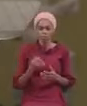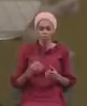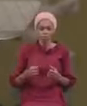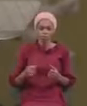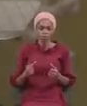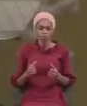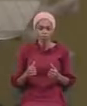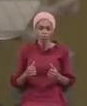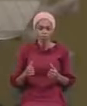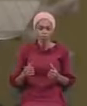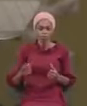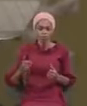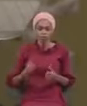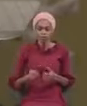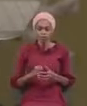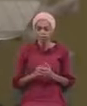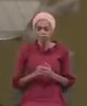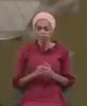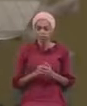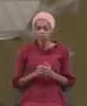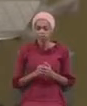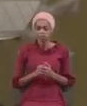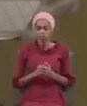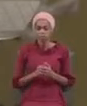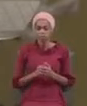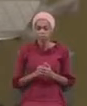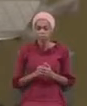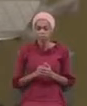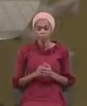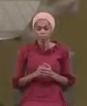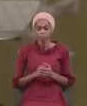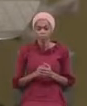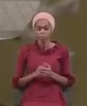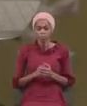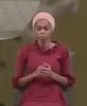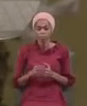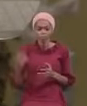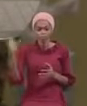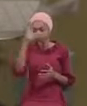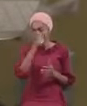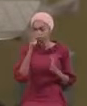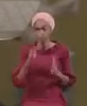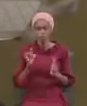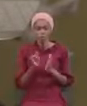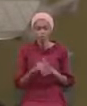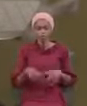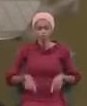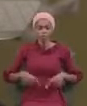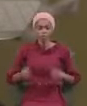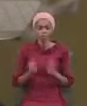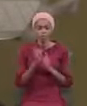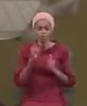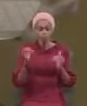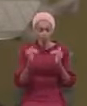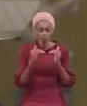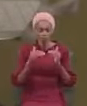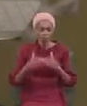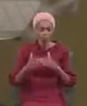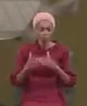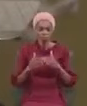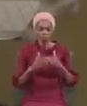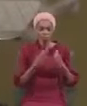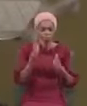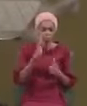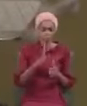directives sont appliquées même chose aujourd'hui peut pas dim aller au village pour dim je suis pas en ville